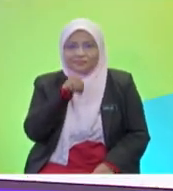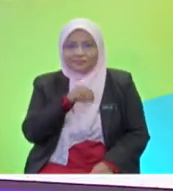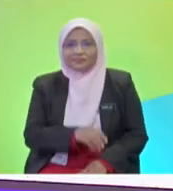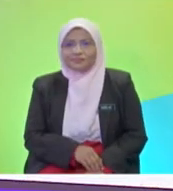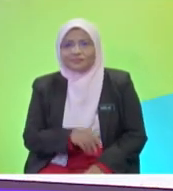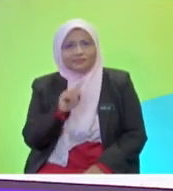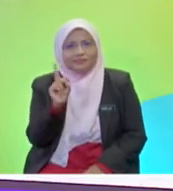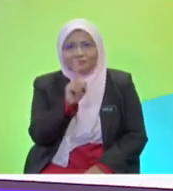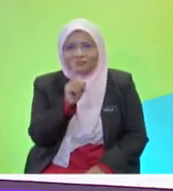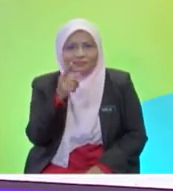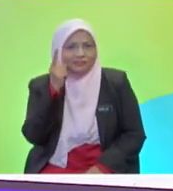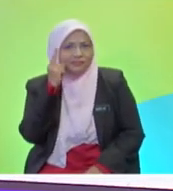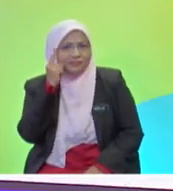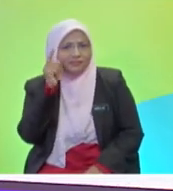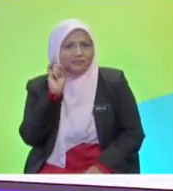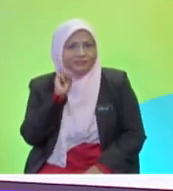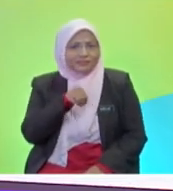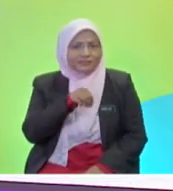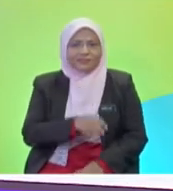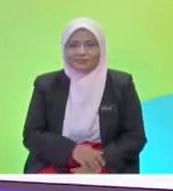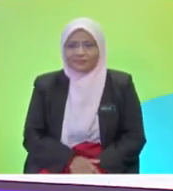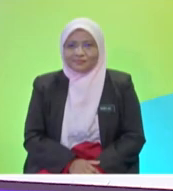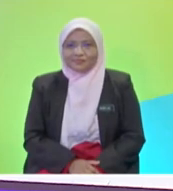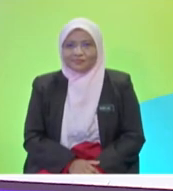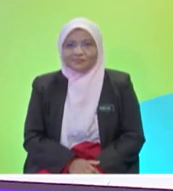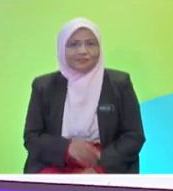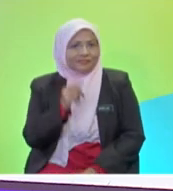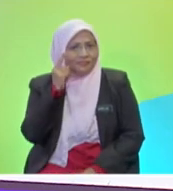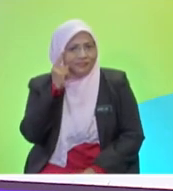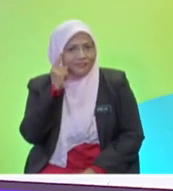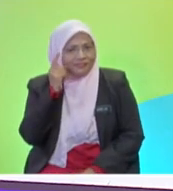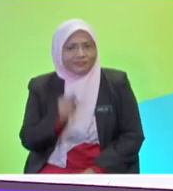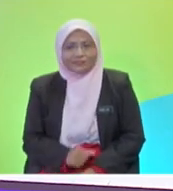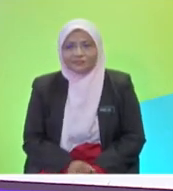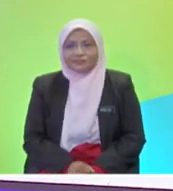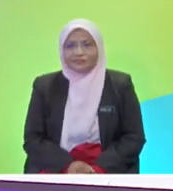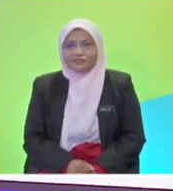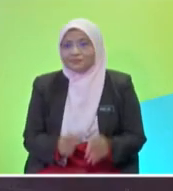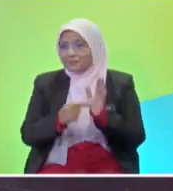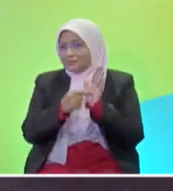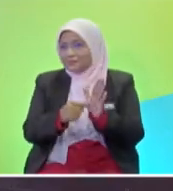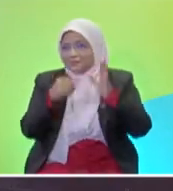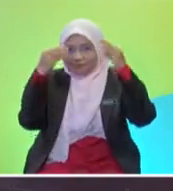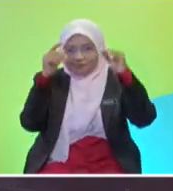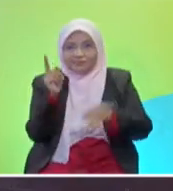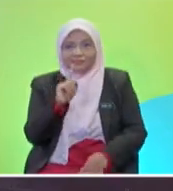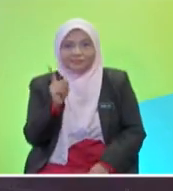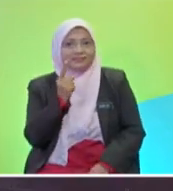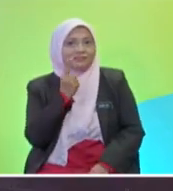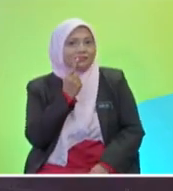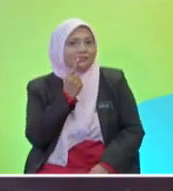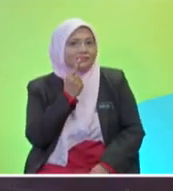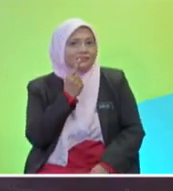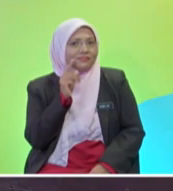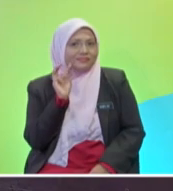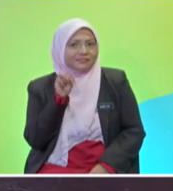mana mata Mira? Di sini. Betul. Ha. Tunjukkan cikgu di mana mulut Mira.